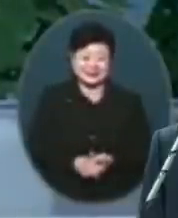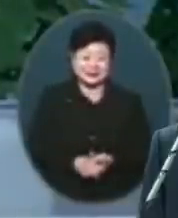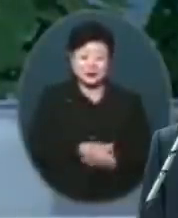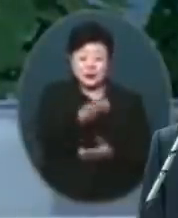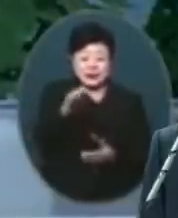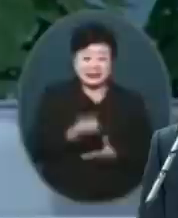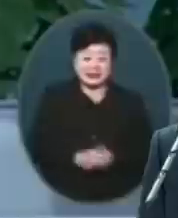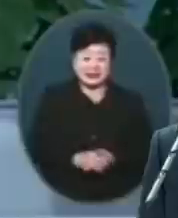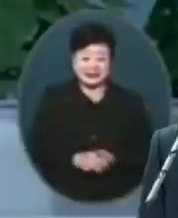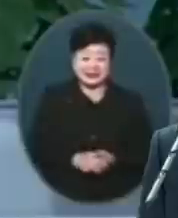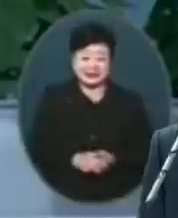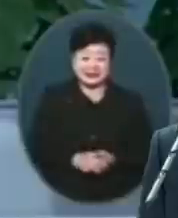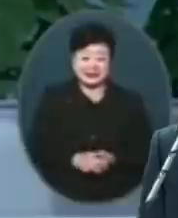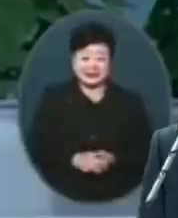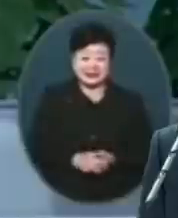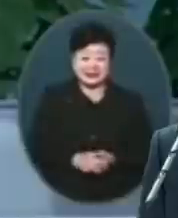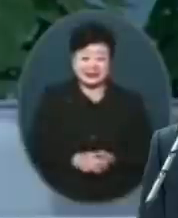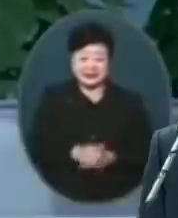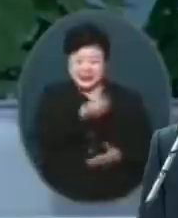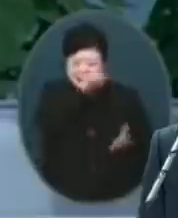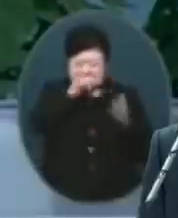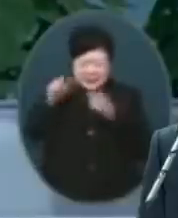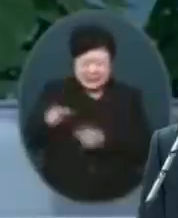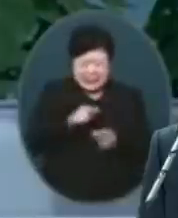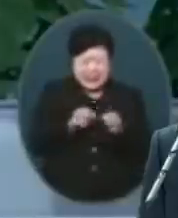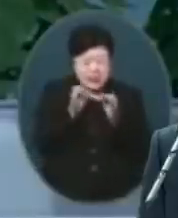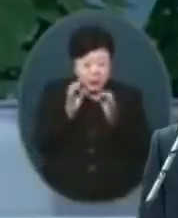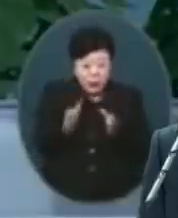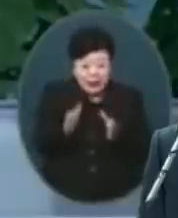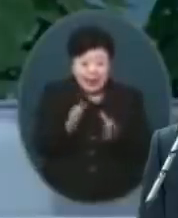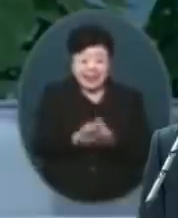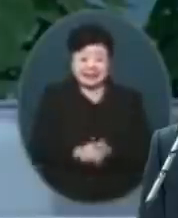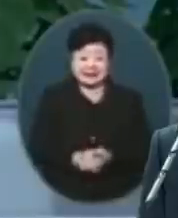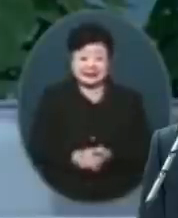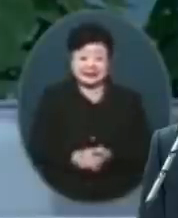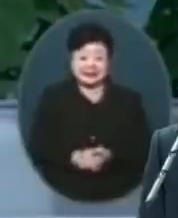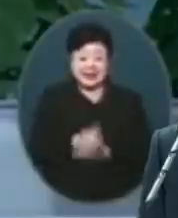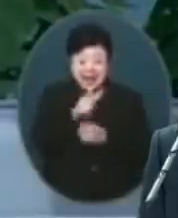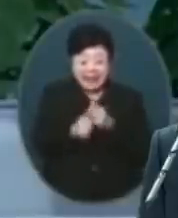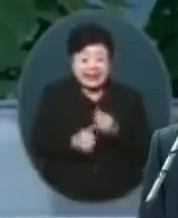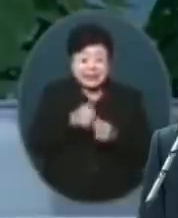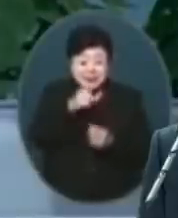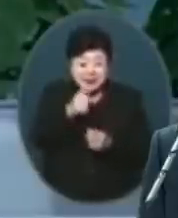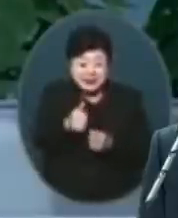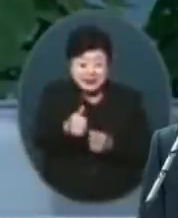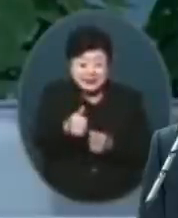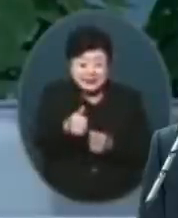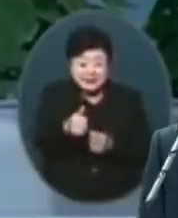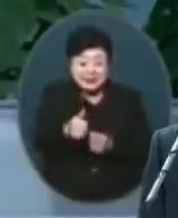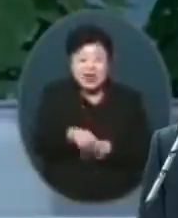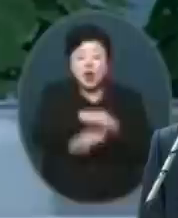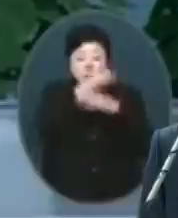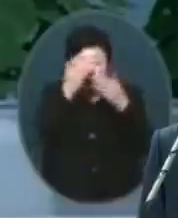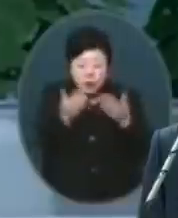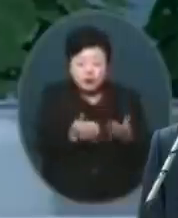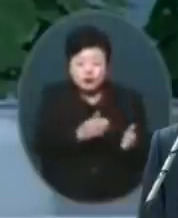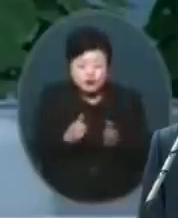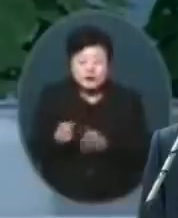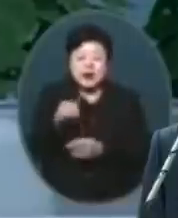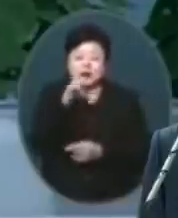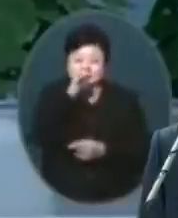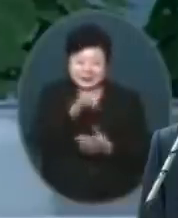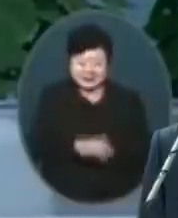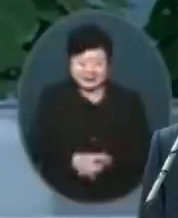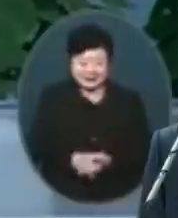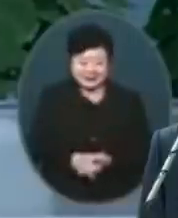우리 이 일생을 살아가는 동안에 하나님은 모든 것을 준비해